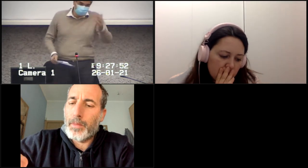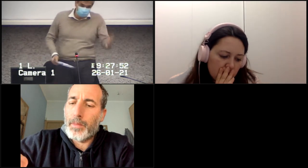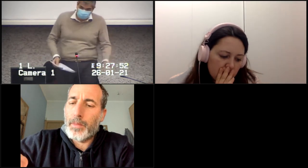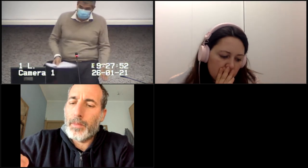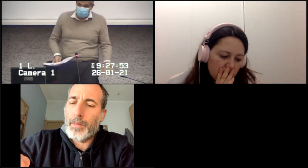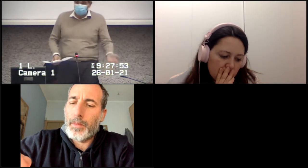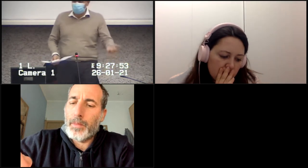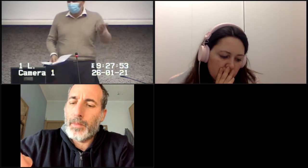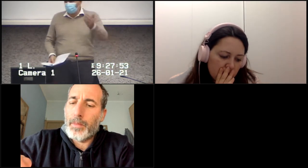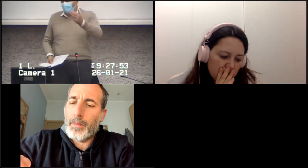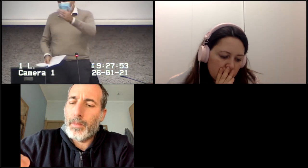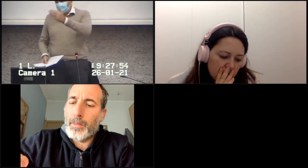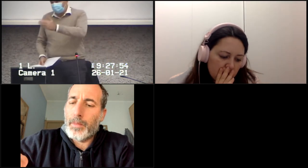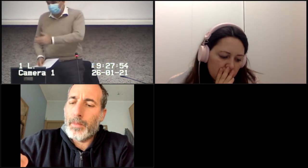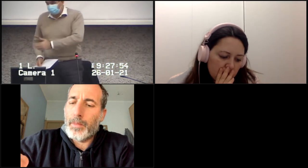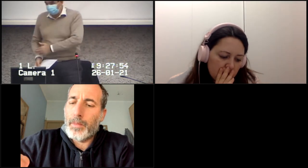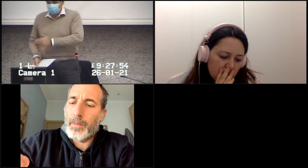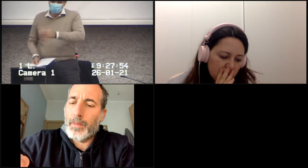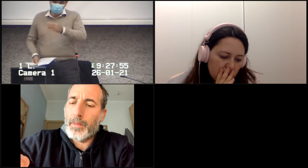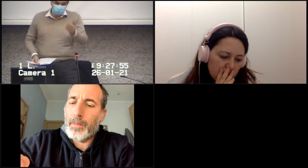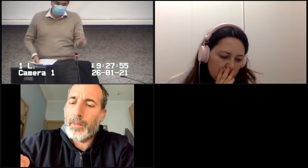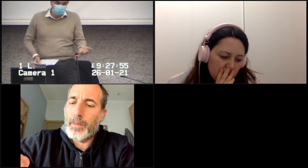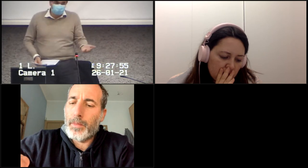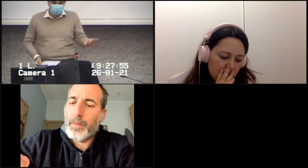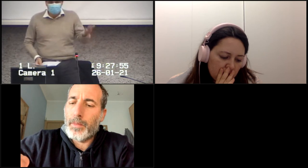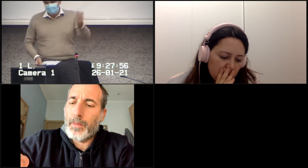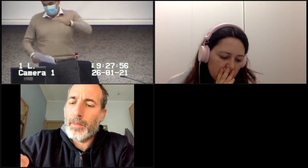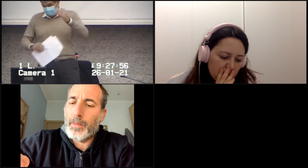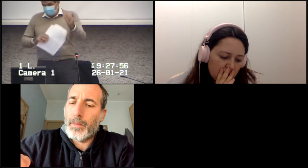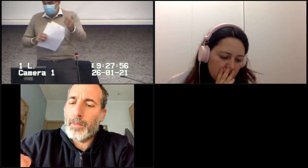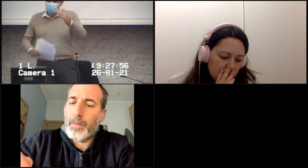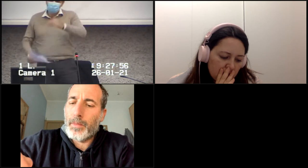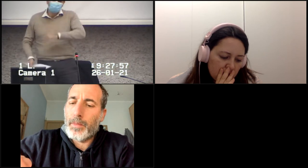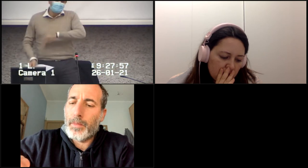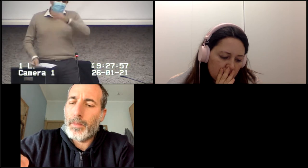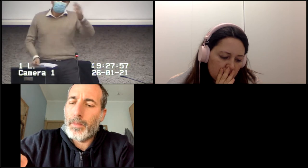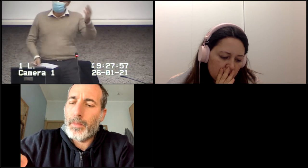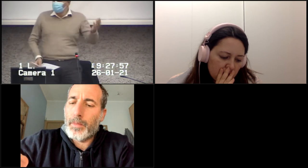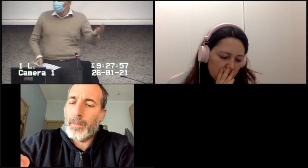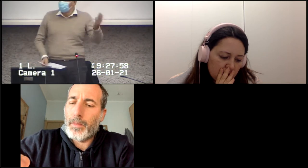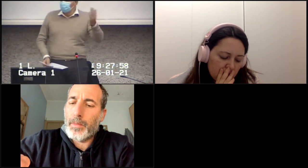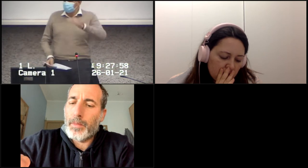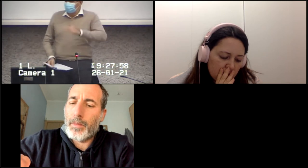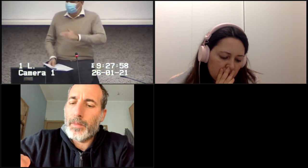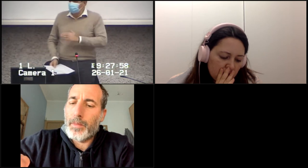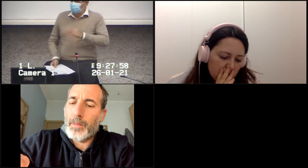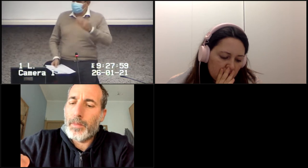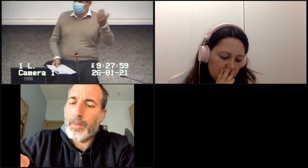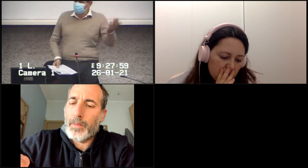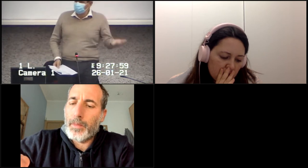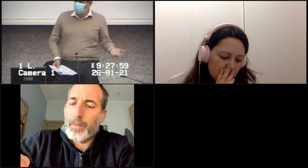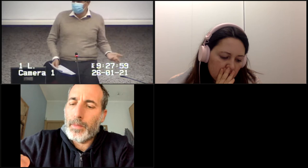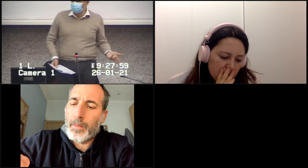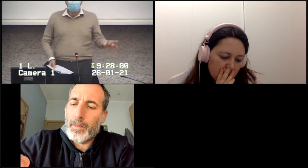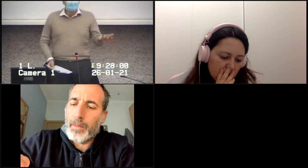intervento residenziale o intervento commerciale, invertito, con uno sconto tra virgolette